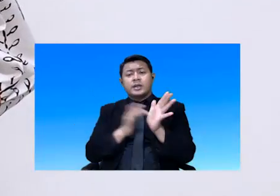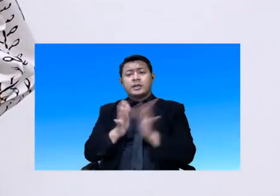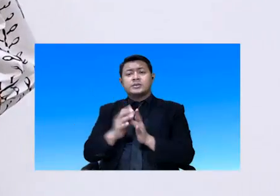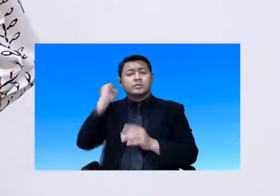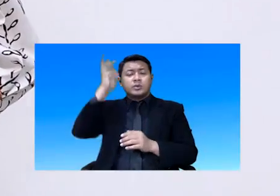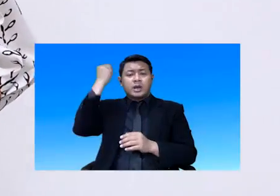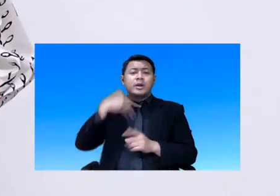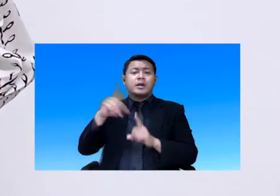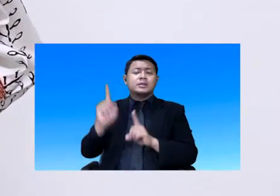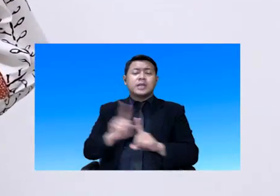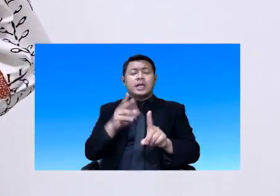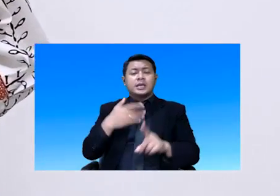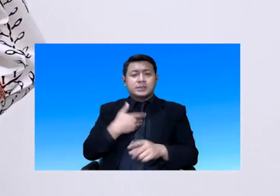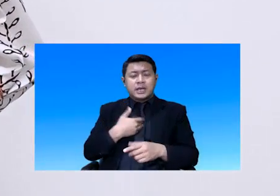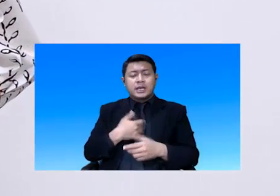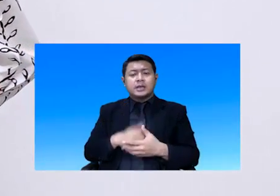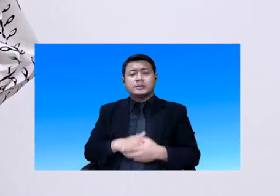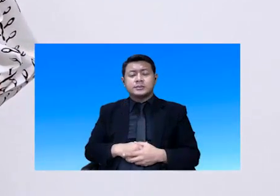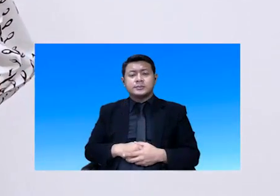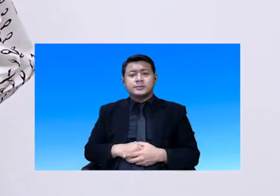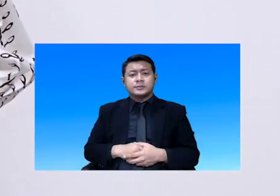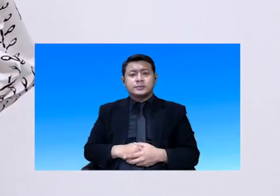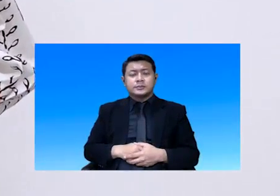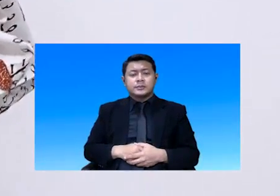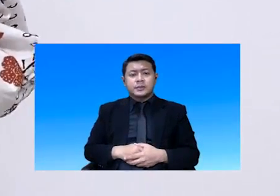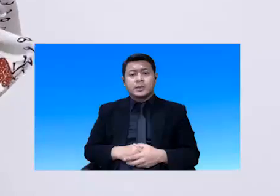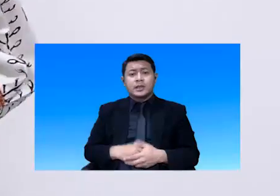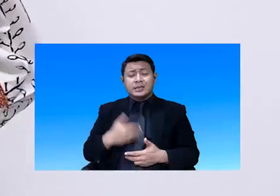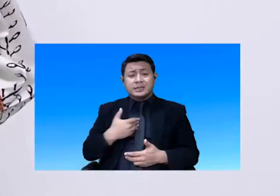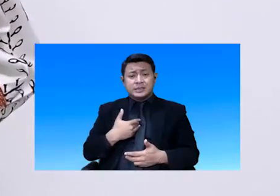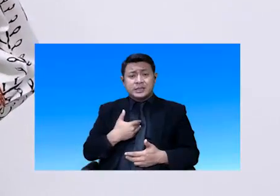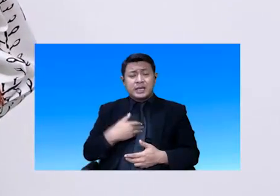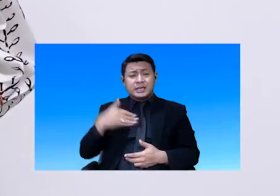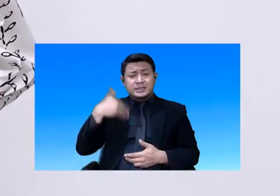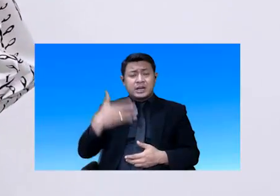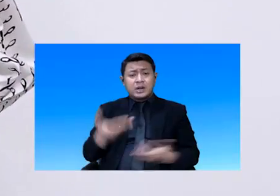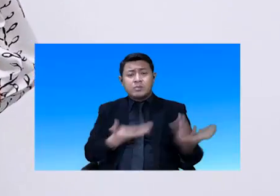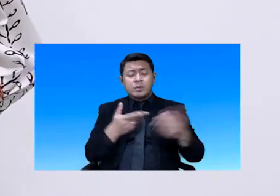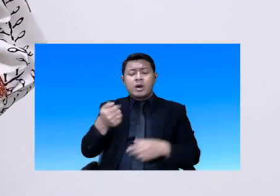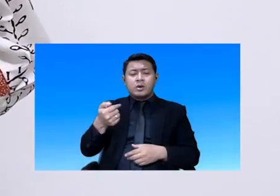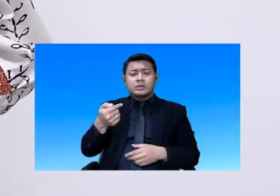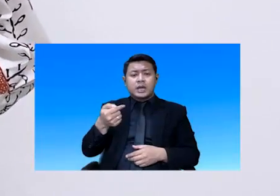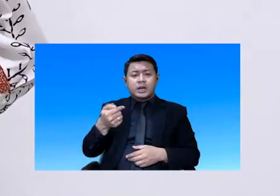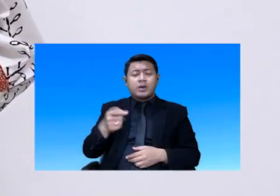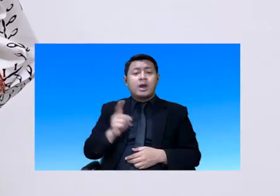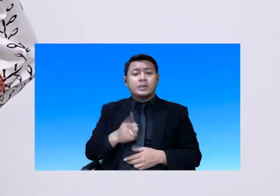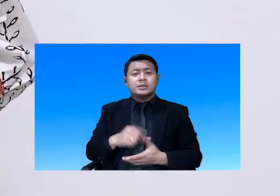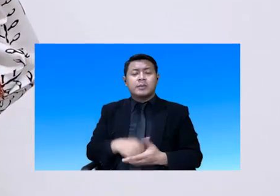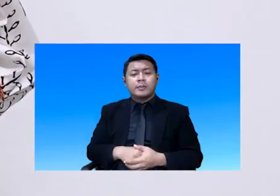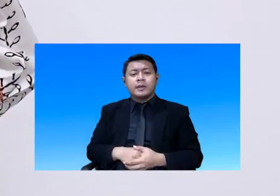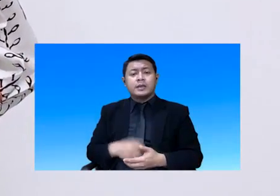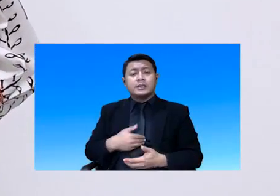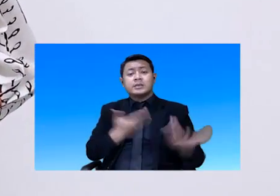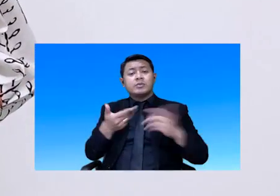menyertai saya. Dan dalam setiap pertandingan, saya selalu membawa rosario. Kenapa saya membawa